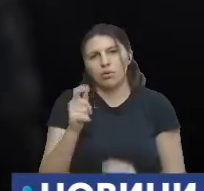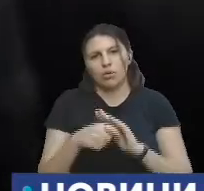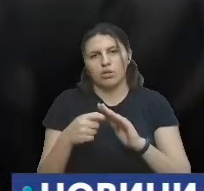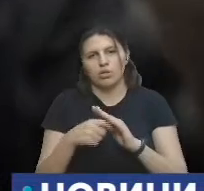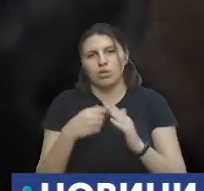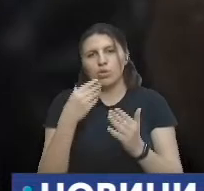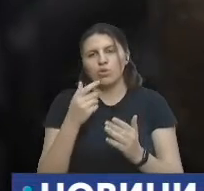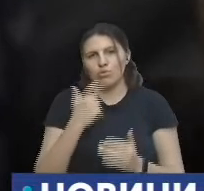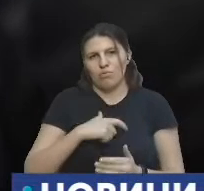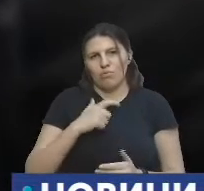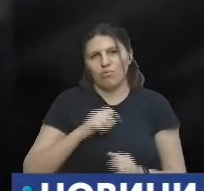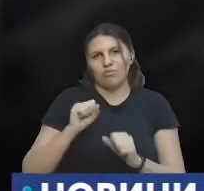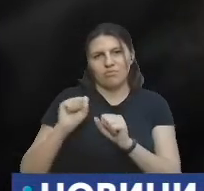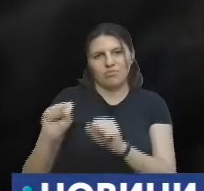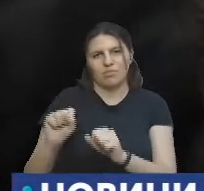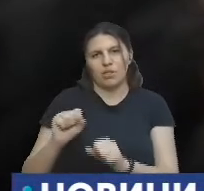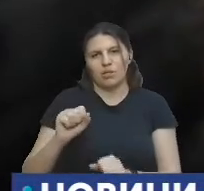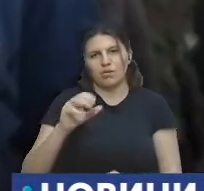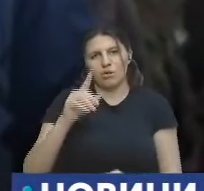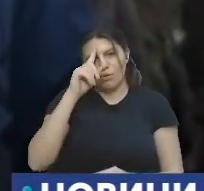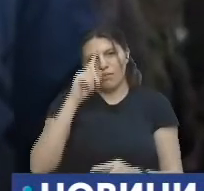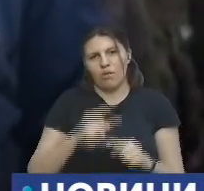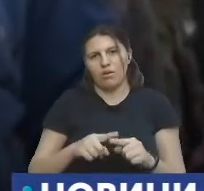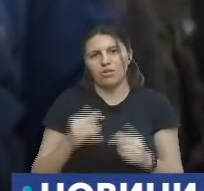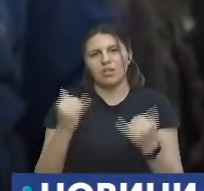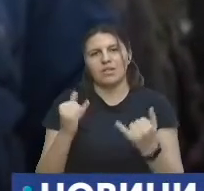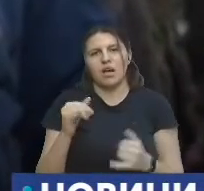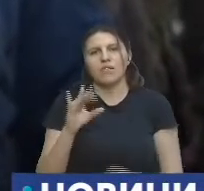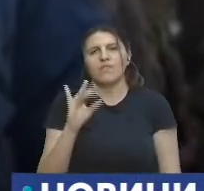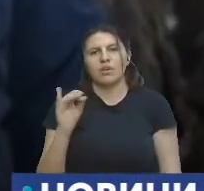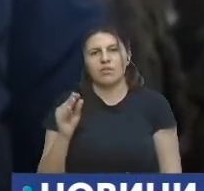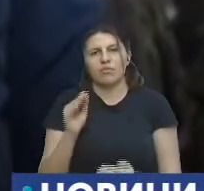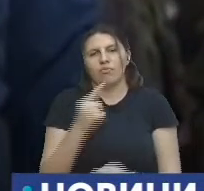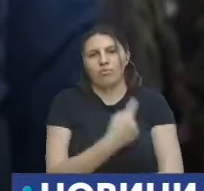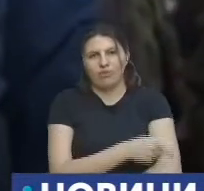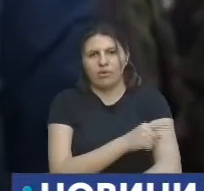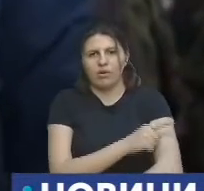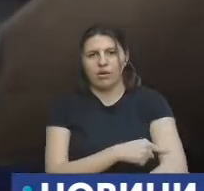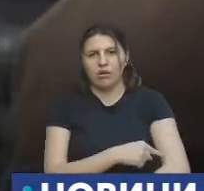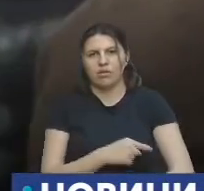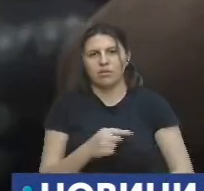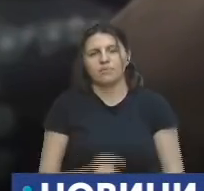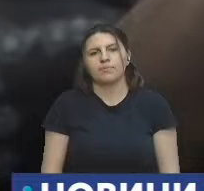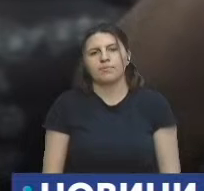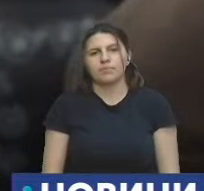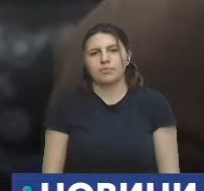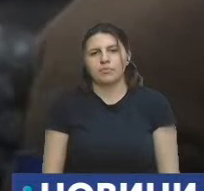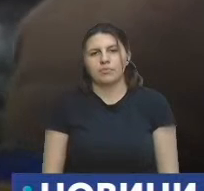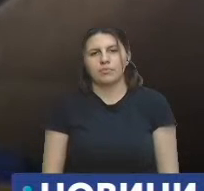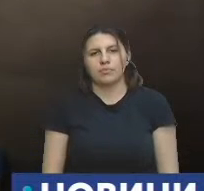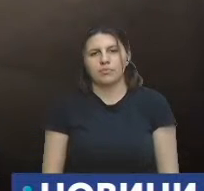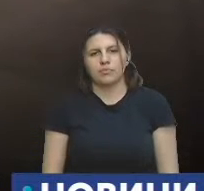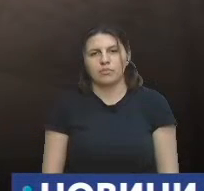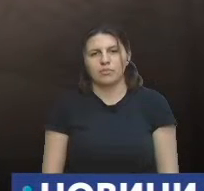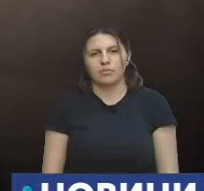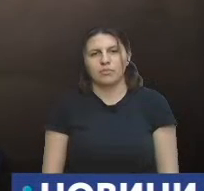прикрив від міни товариша. Той нині у військовому шпиталі, каже командир військової частини Іван Миропольський. Більшу частину осколків